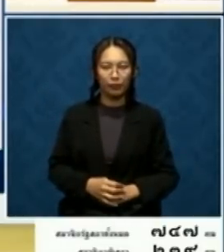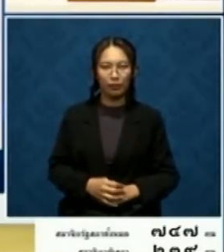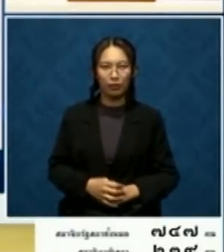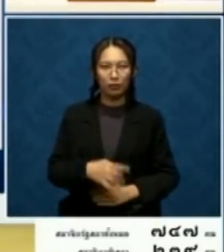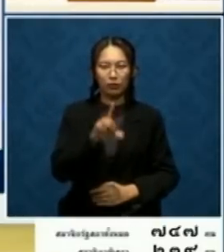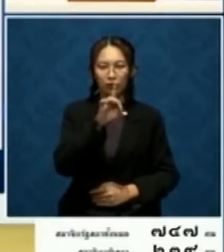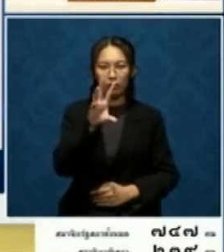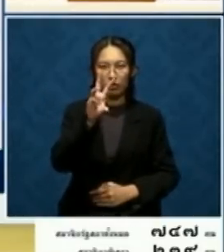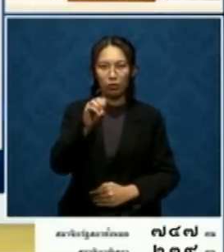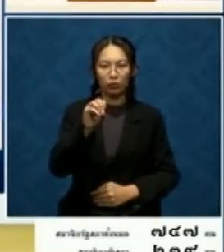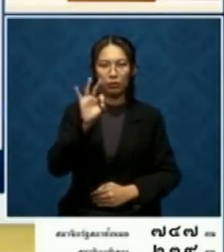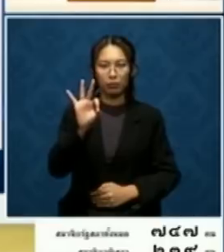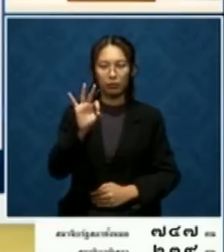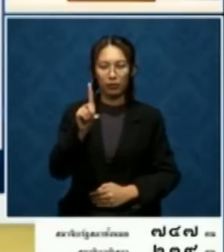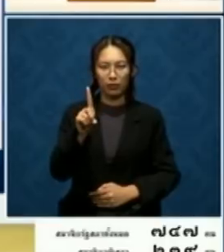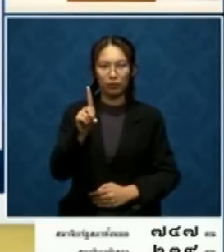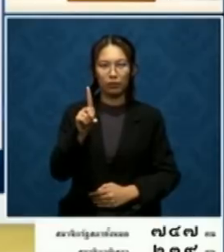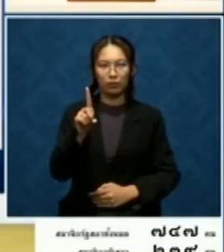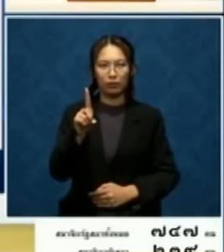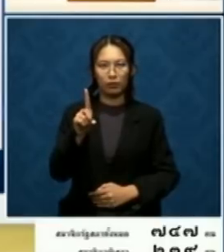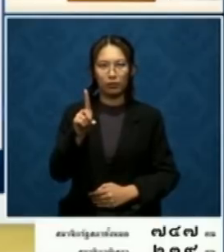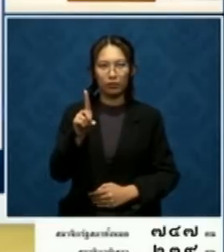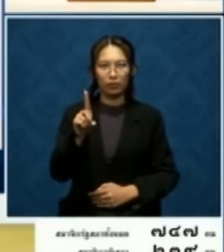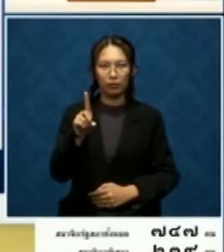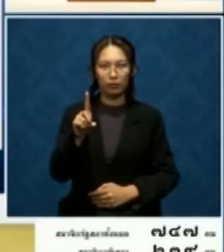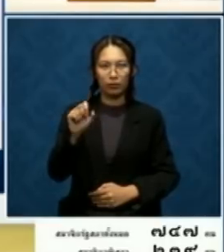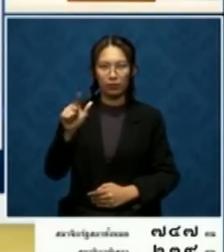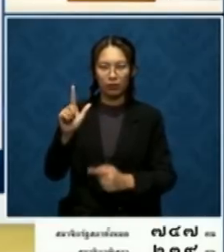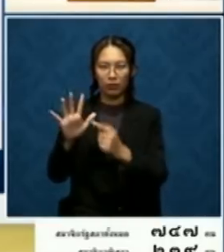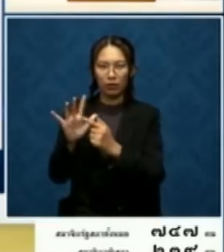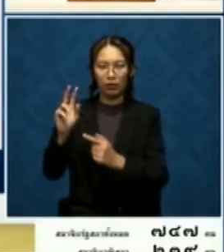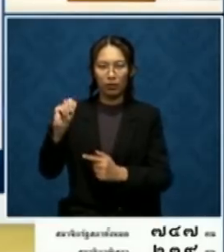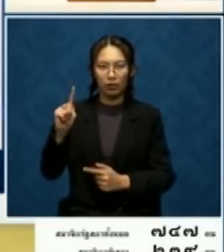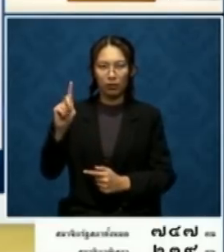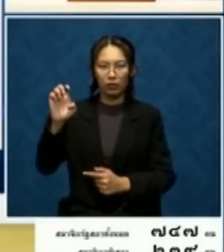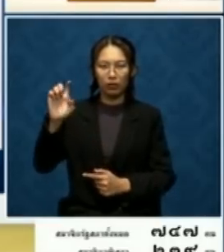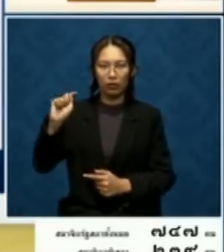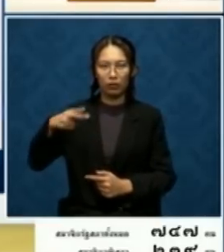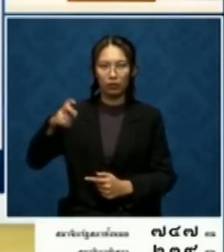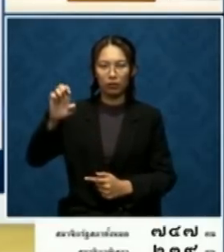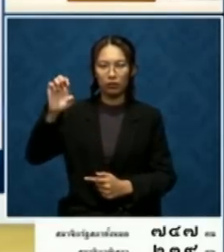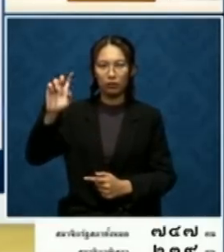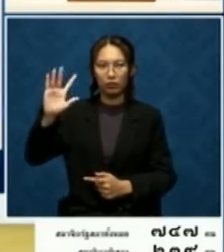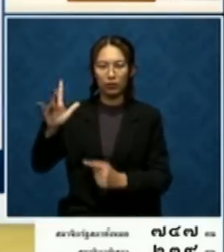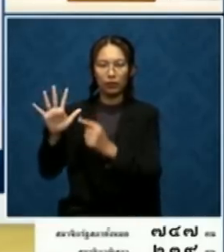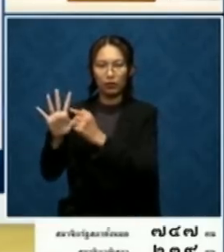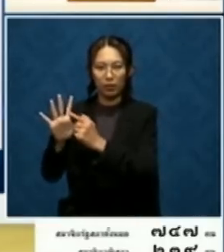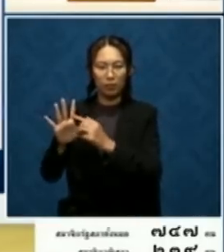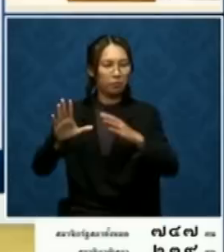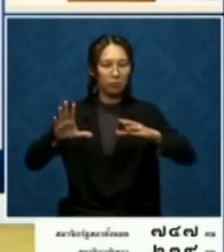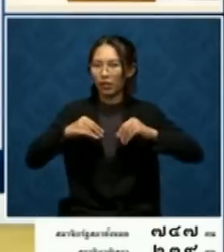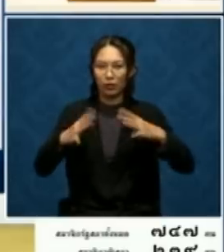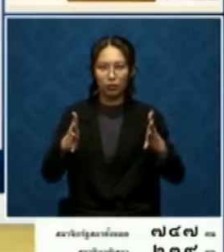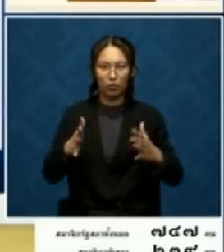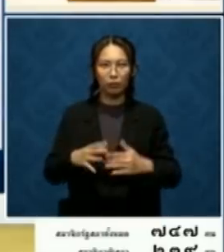ผลกับภาพรวมทางด้านการเมืองยังไงต่อไหมในมุมมองอาจารย์กิติทัศน์ก่อน ก็ถ้าทรงมาลักษณะอย่างนี้เนี่ยคุณเศรษฐามีโอก